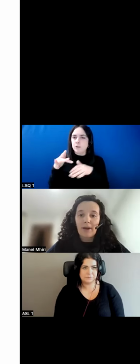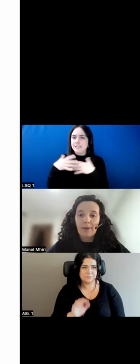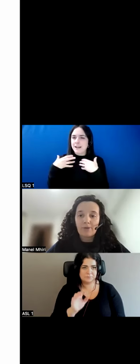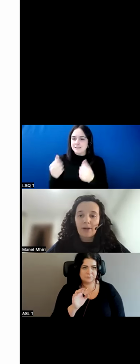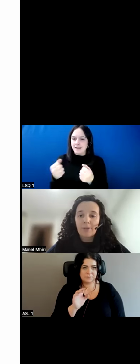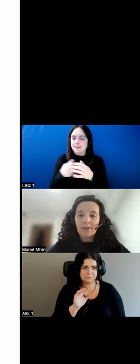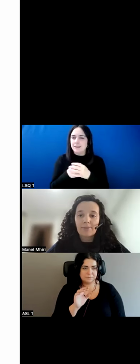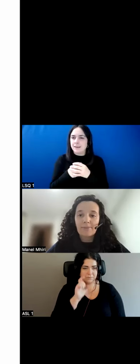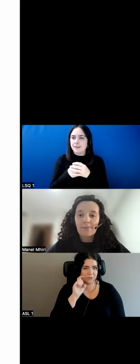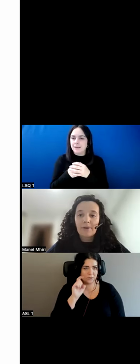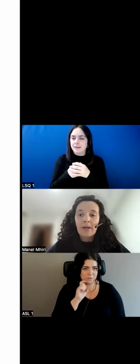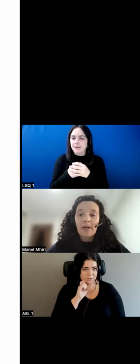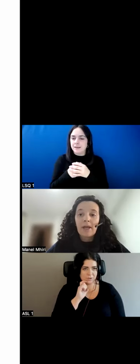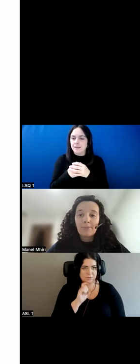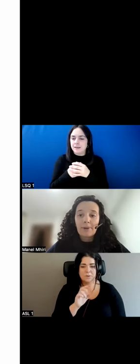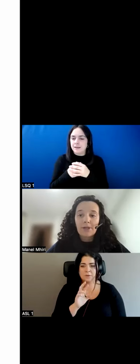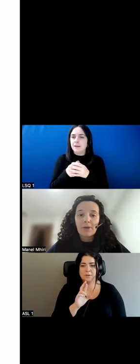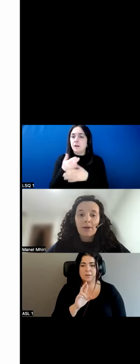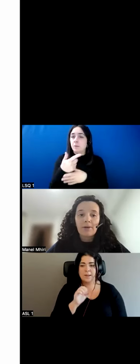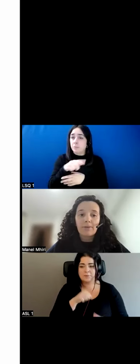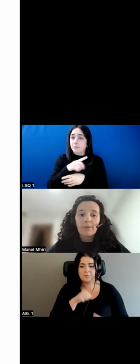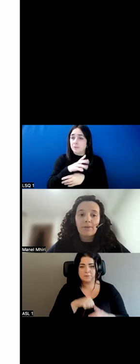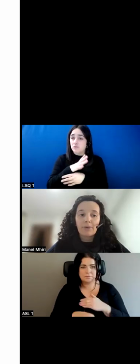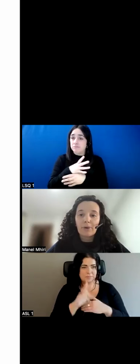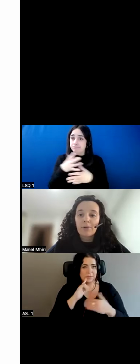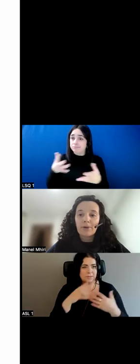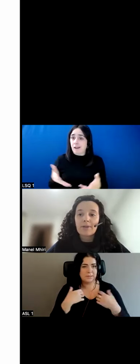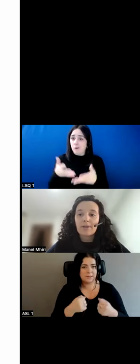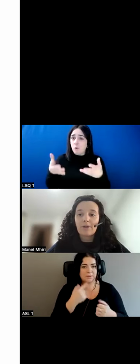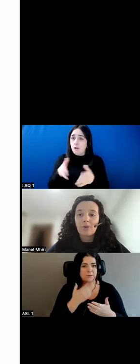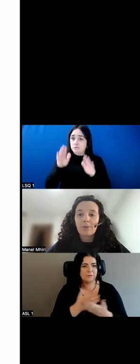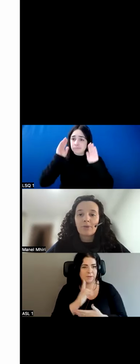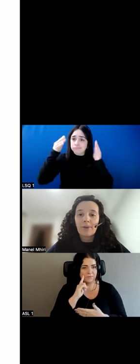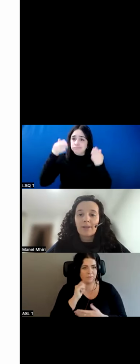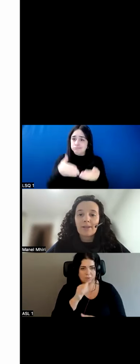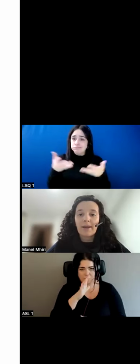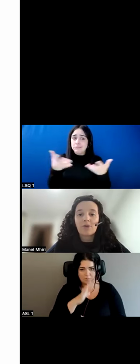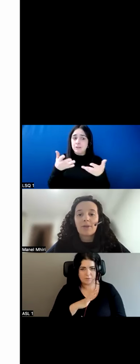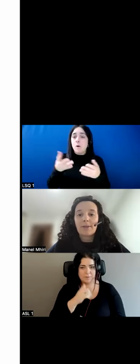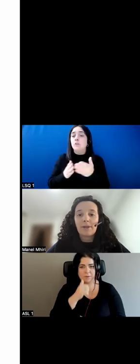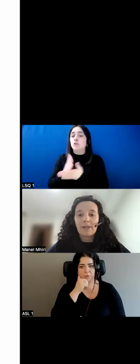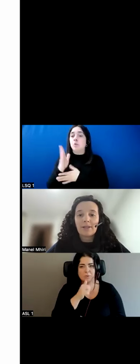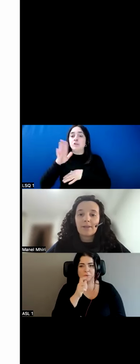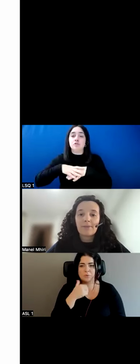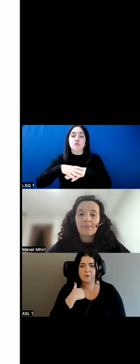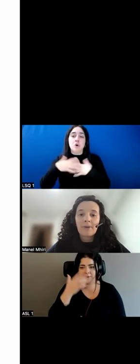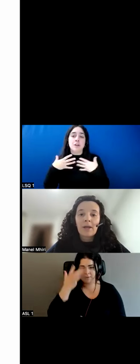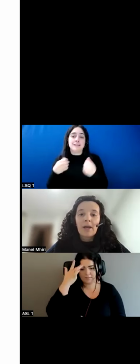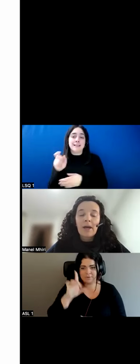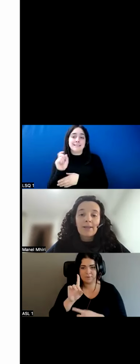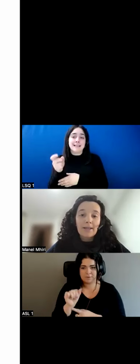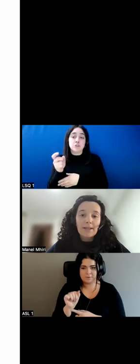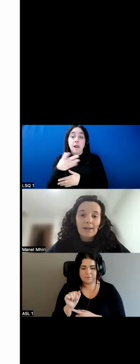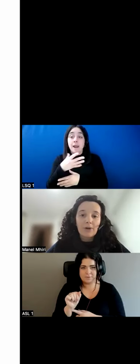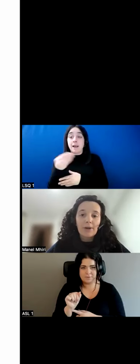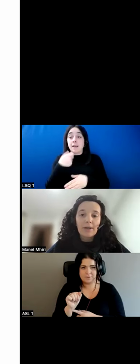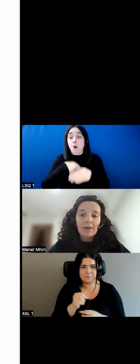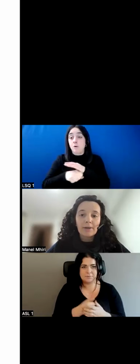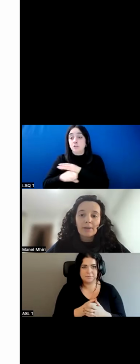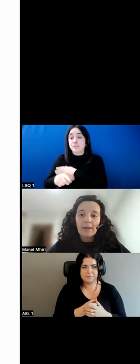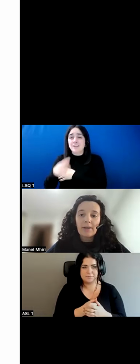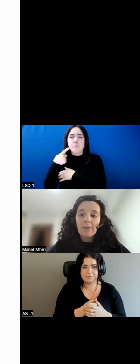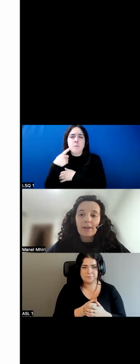avons insisté, c'est par rapport aux droits en termes de santé sexuelle et reproductive, en particulier pour les jeunes